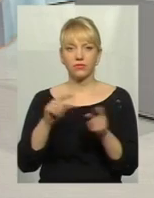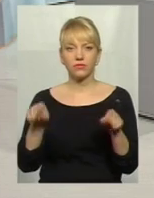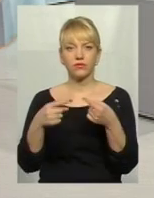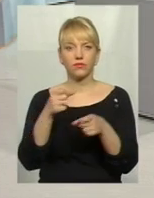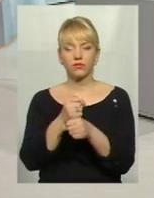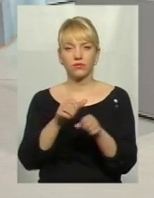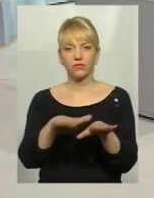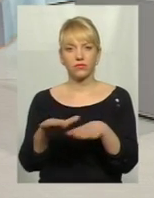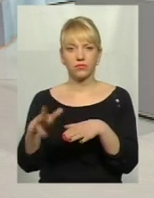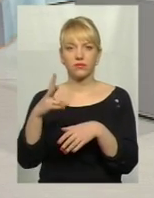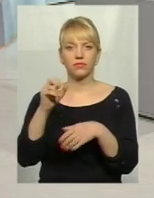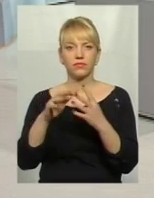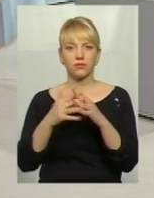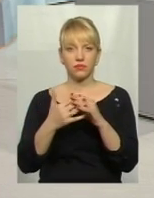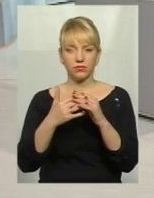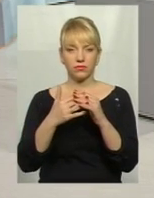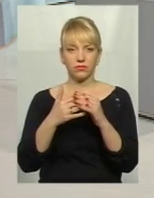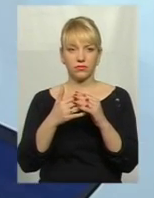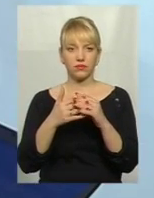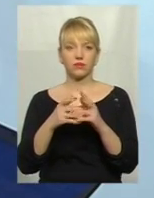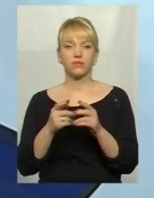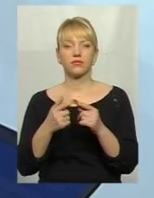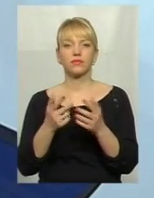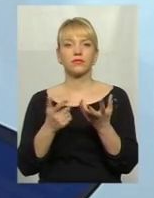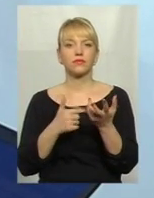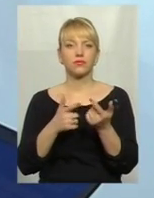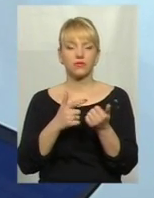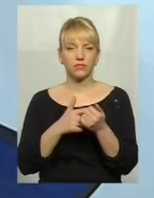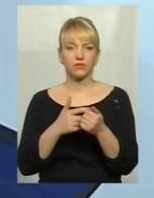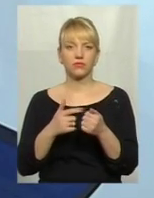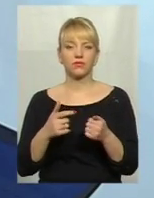на селі за рахунку малих підприємств, підтримання